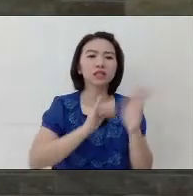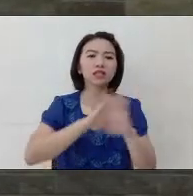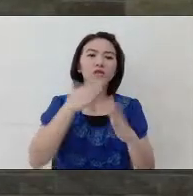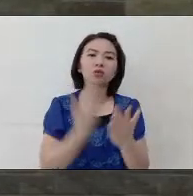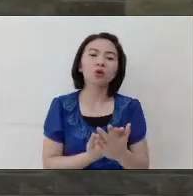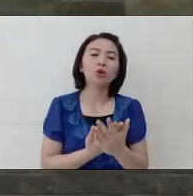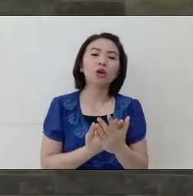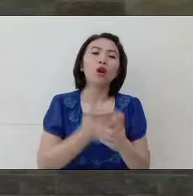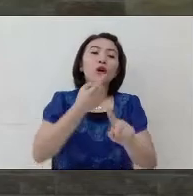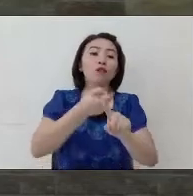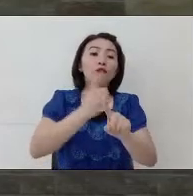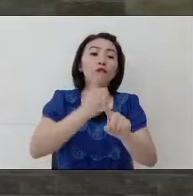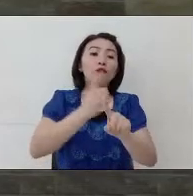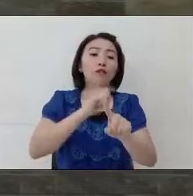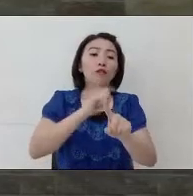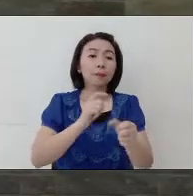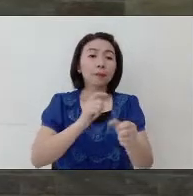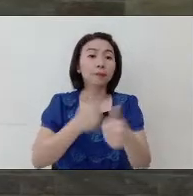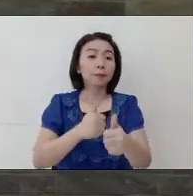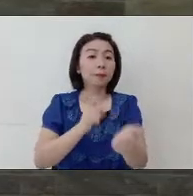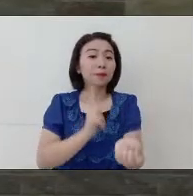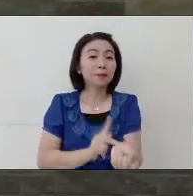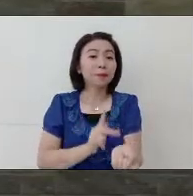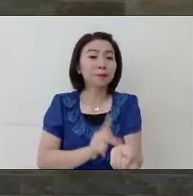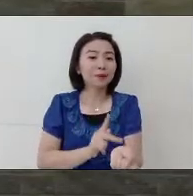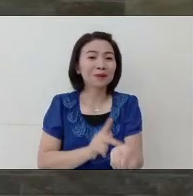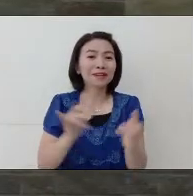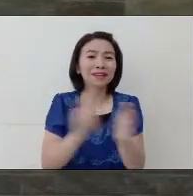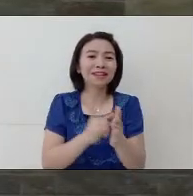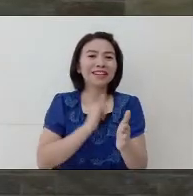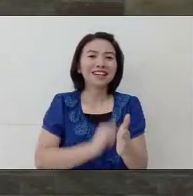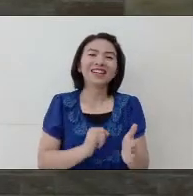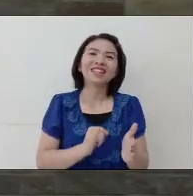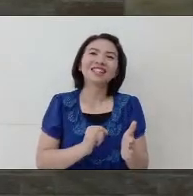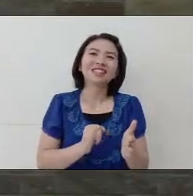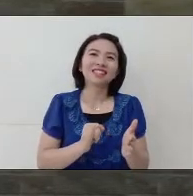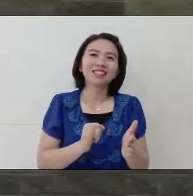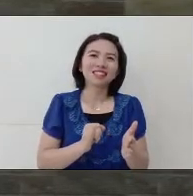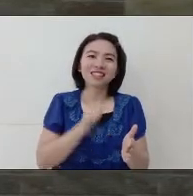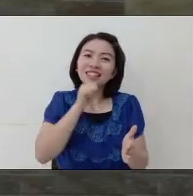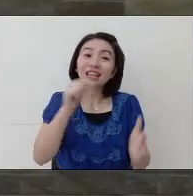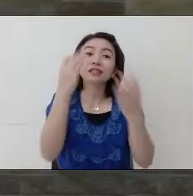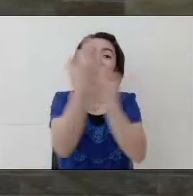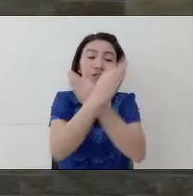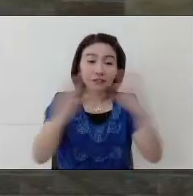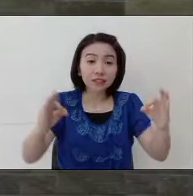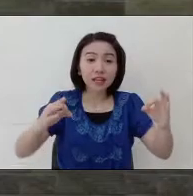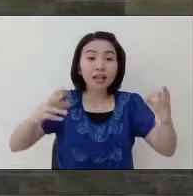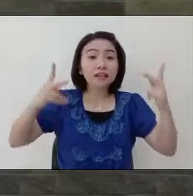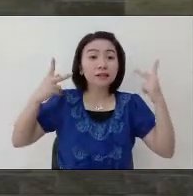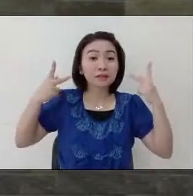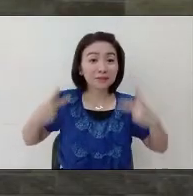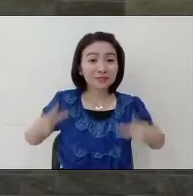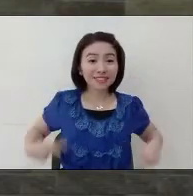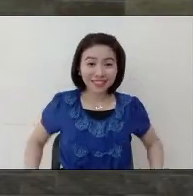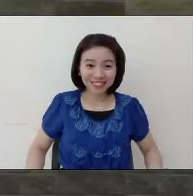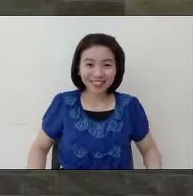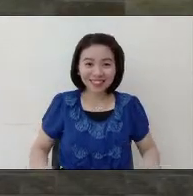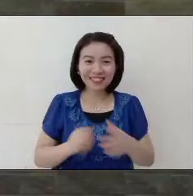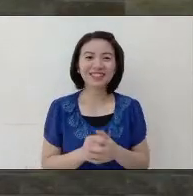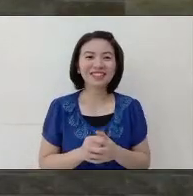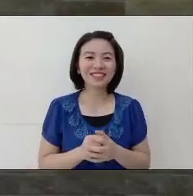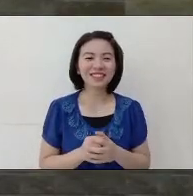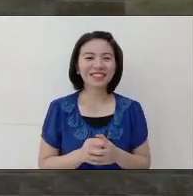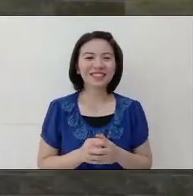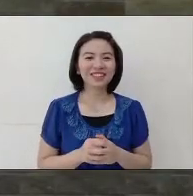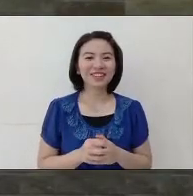physically. But, you know what? He cannot, you know, hindi niya pwede, hindi niya maiiwasan,